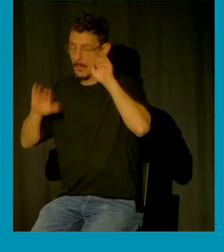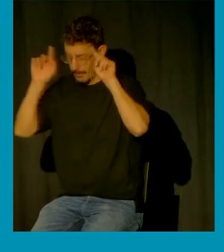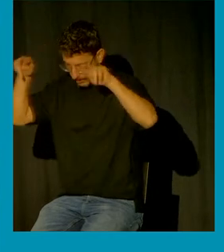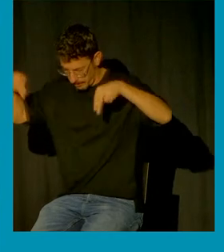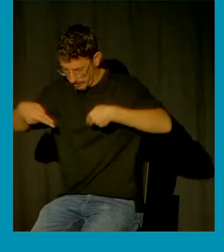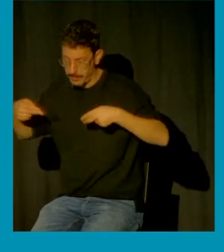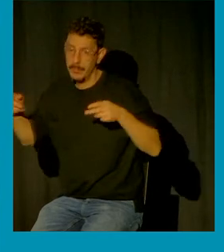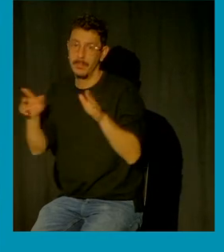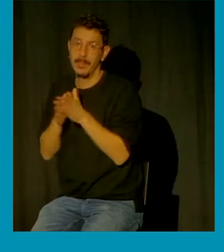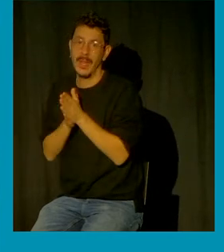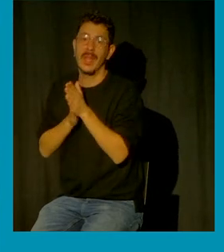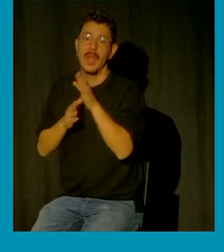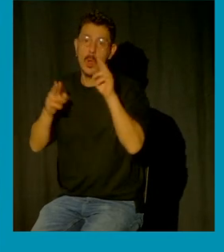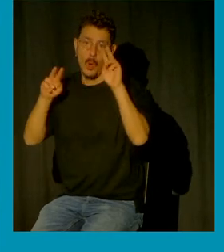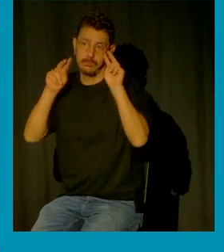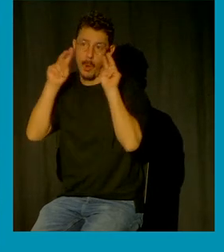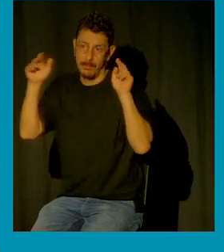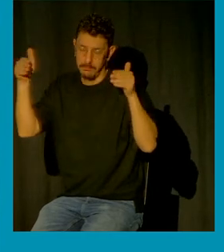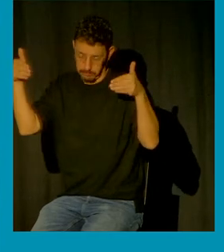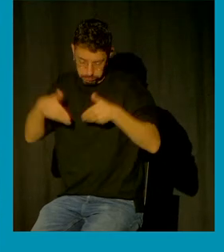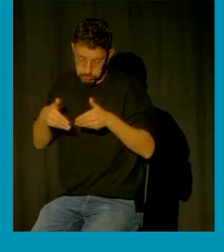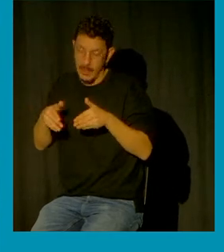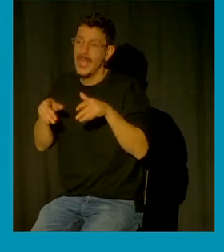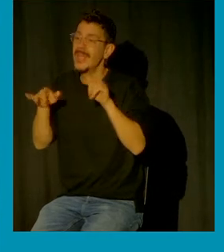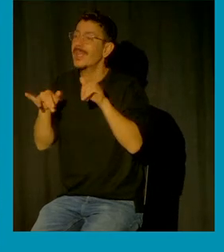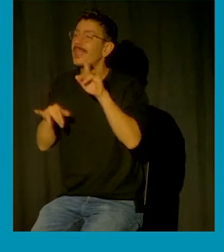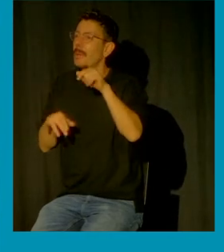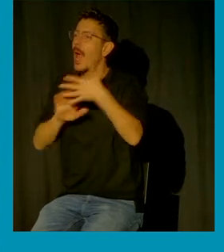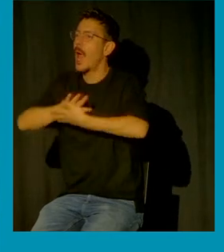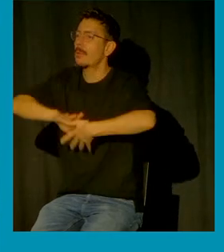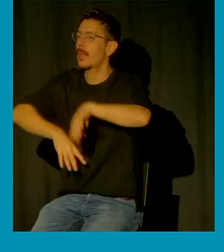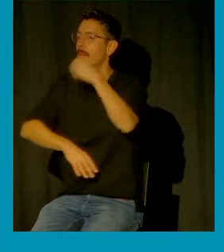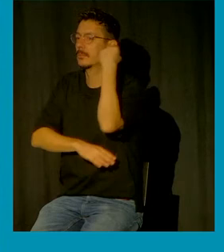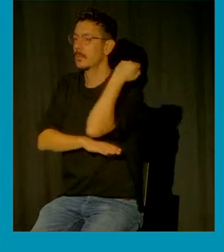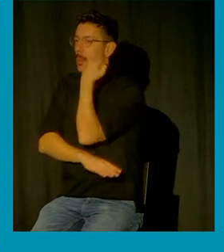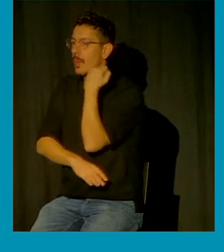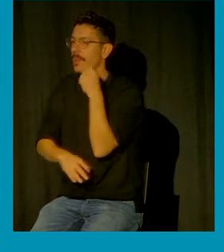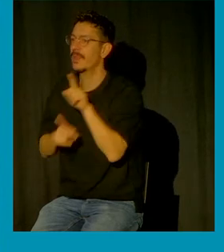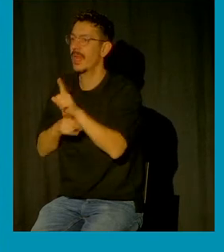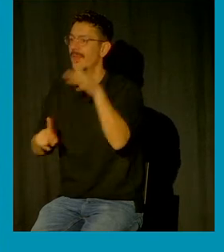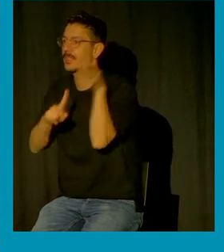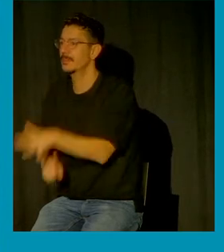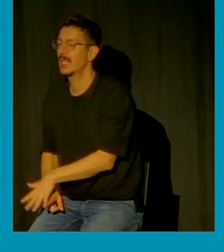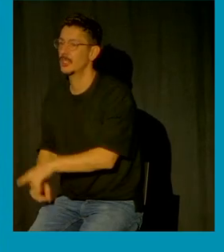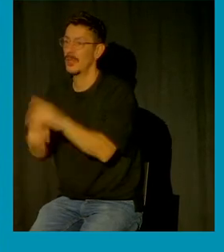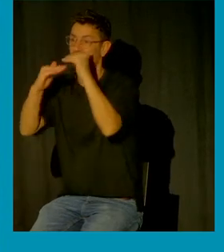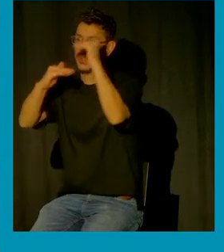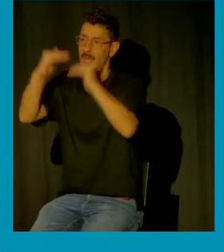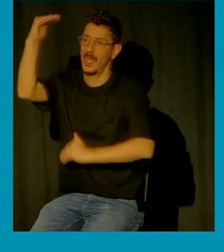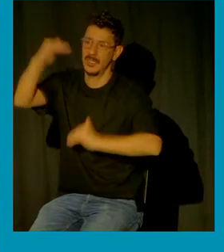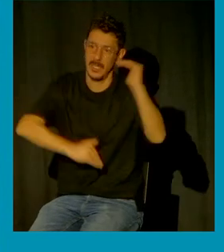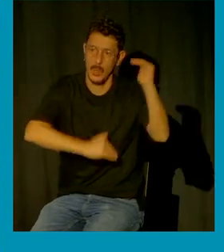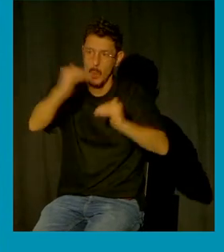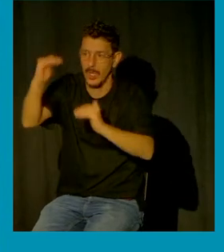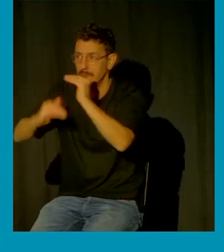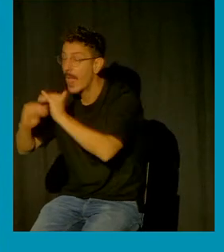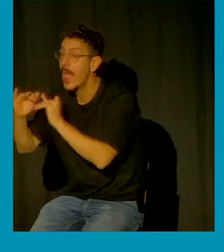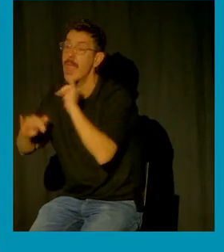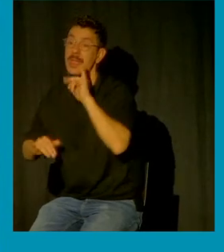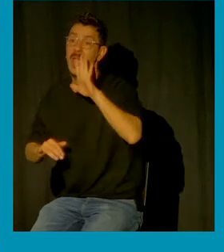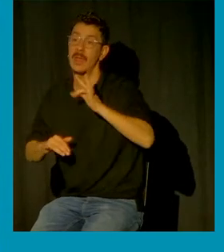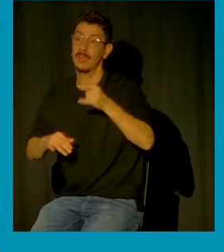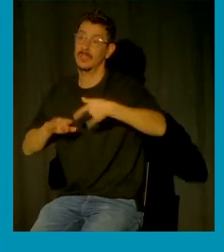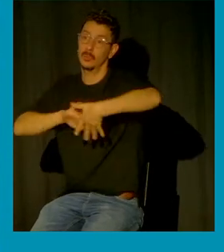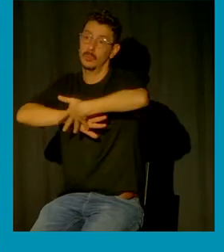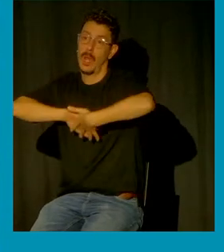doncs de conductes masculines imperants estem parlant de poder estem parlant de discriminació de desigualtat estem parlant de tots aquests components que totes i tots